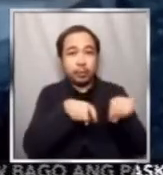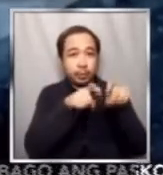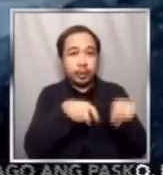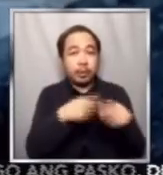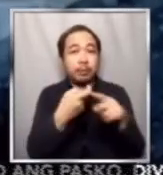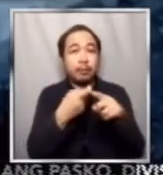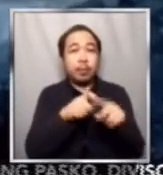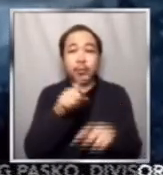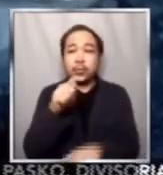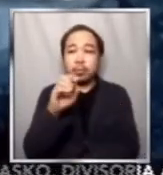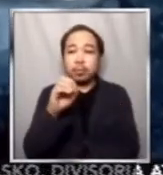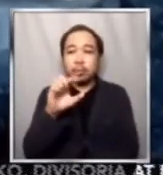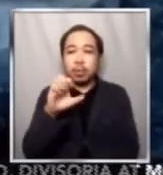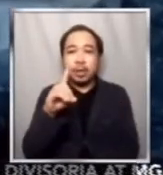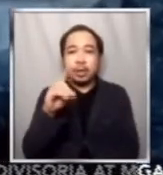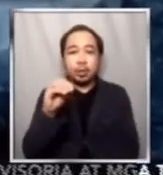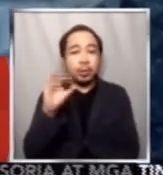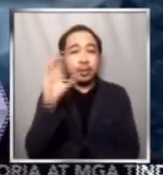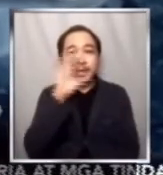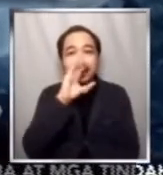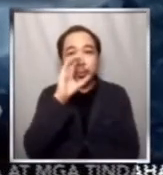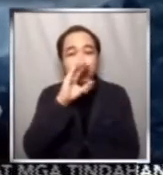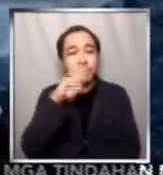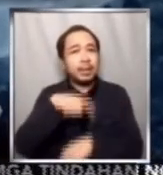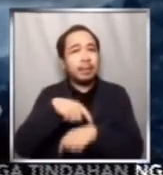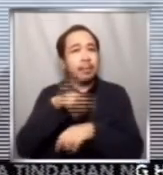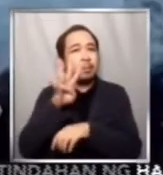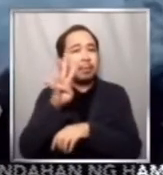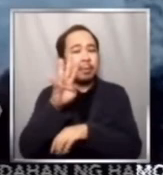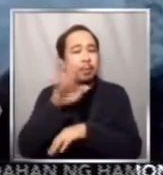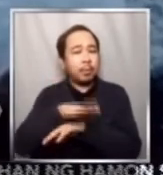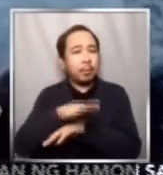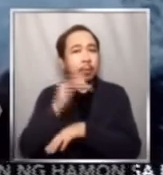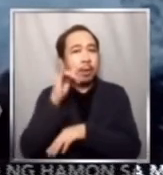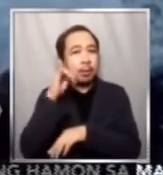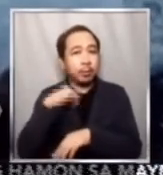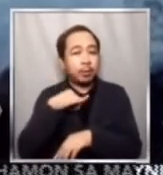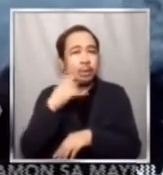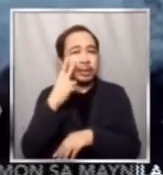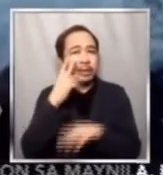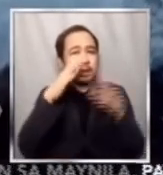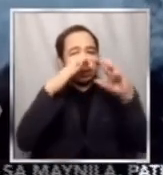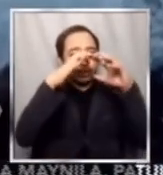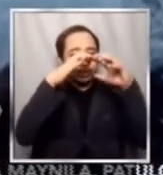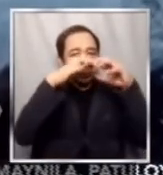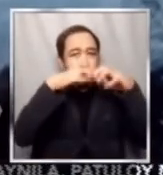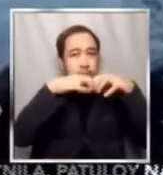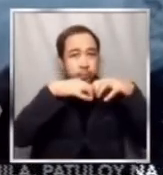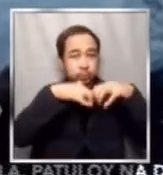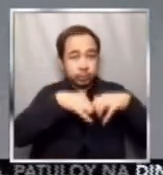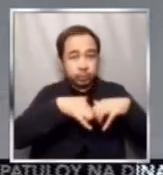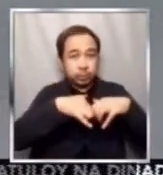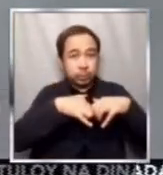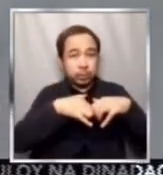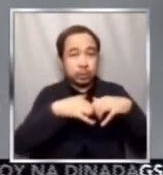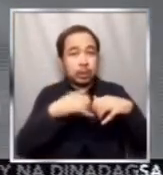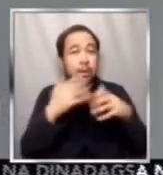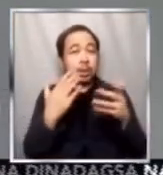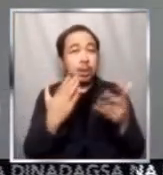Bandang alas 4 ng hapon kahapon, makikita ang unti-unting pagguho ng lupa sa mining pit ng Carmen Copper